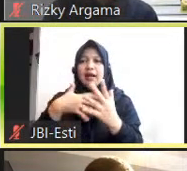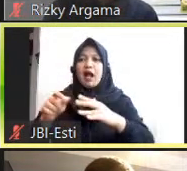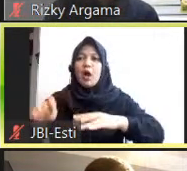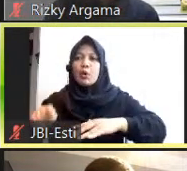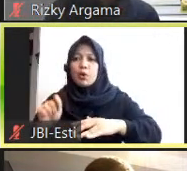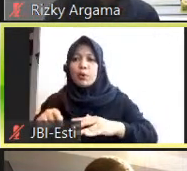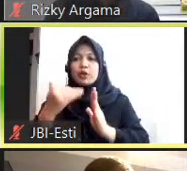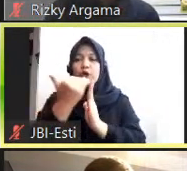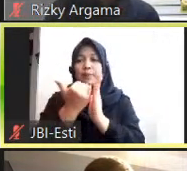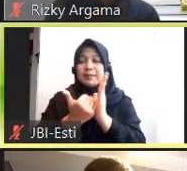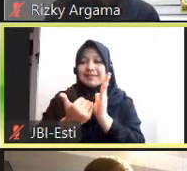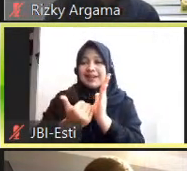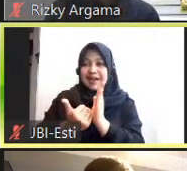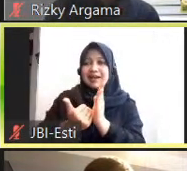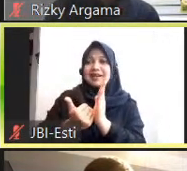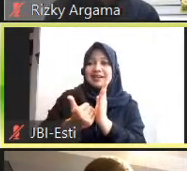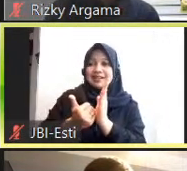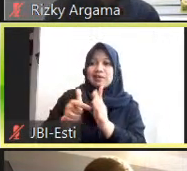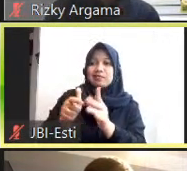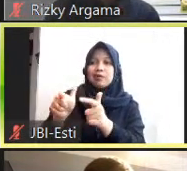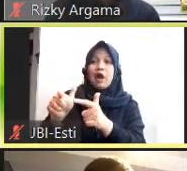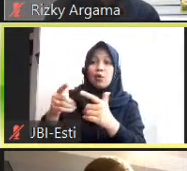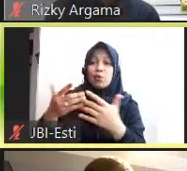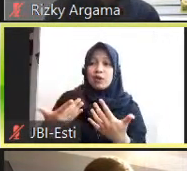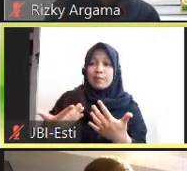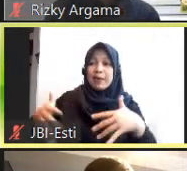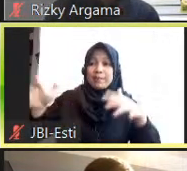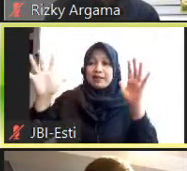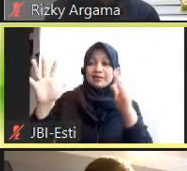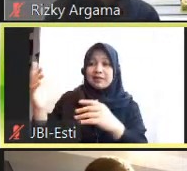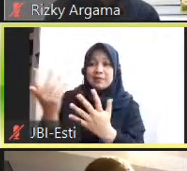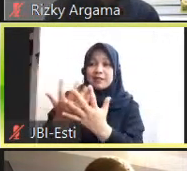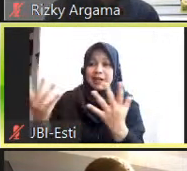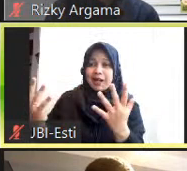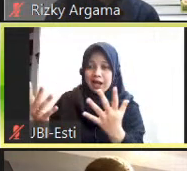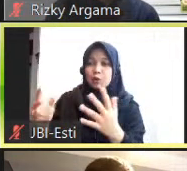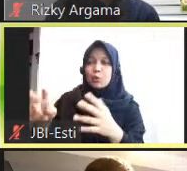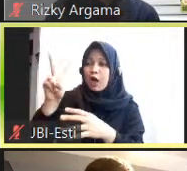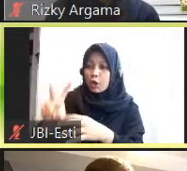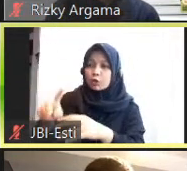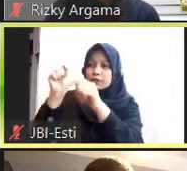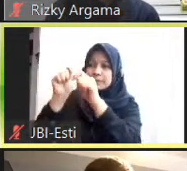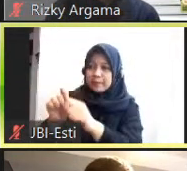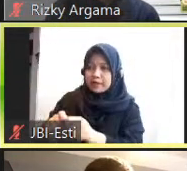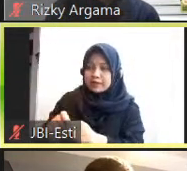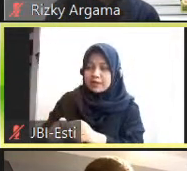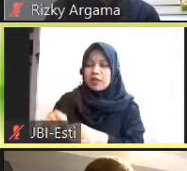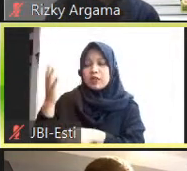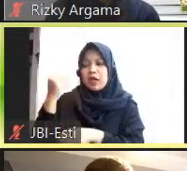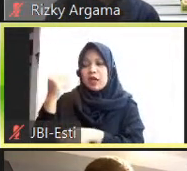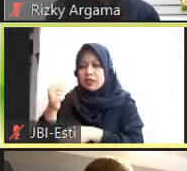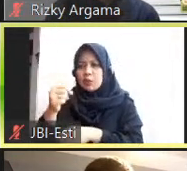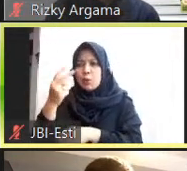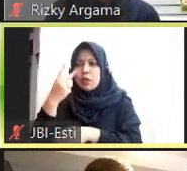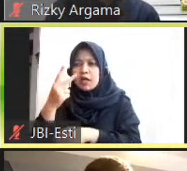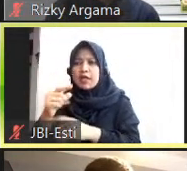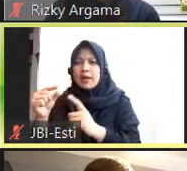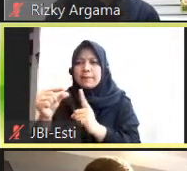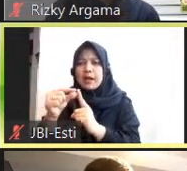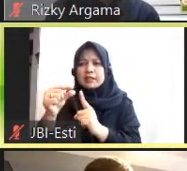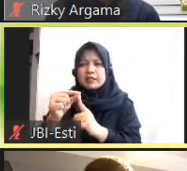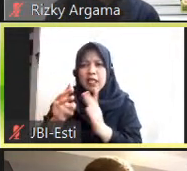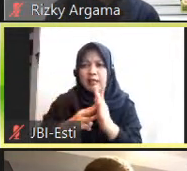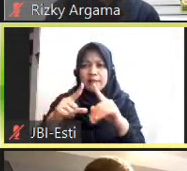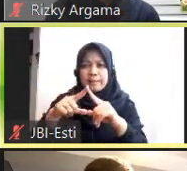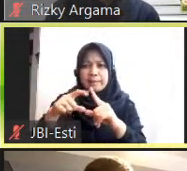kebebasan sipil. Ya. Kita tadi ada Undang-Undang ITE, ada pasal-pasal makar, ada RUU KUHP yang